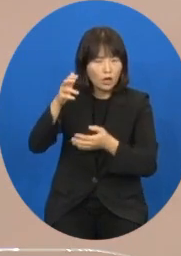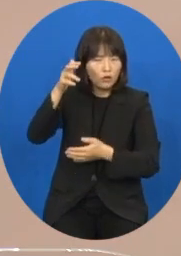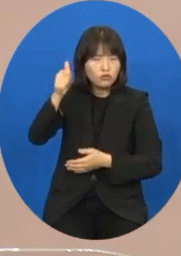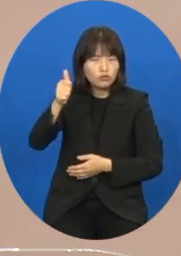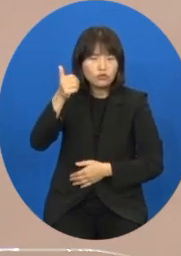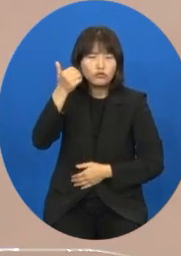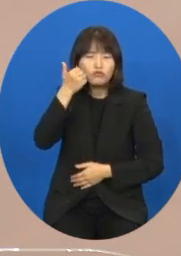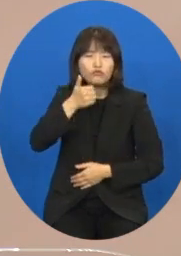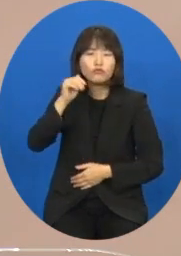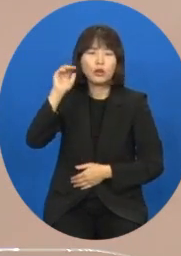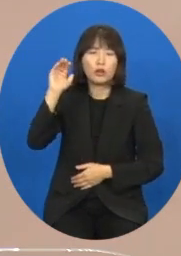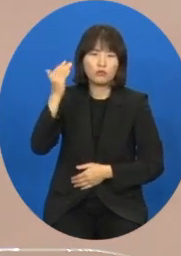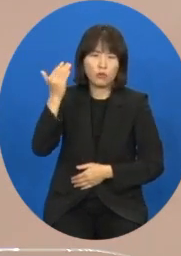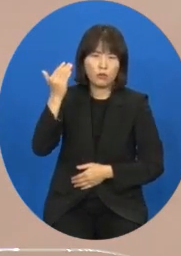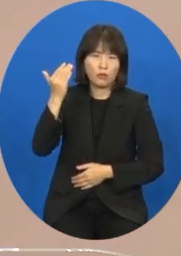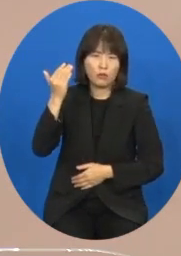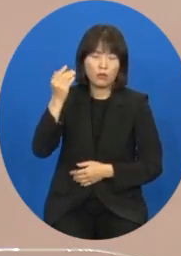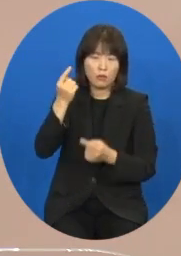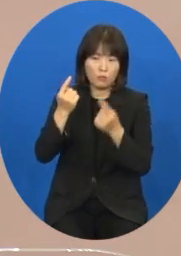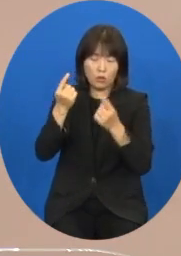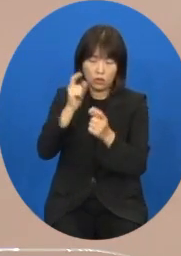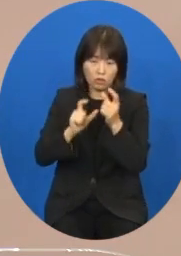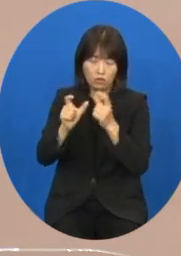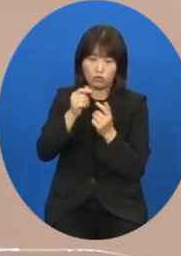누가 되느냐 하는 것보다 더 중요한 것이